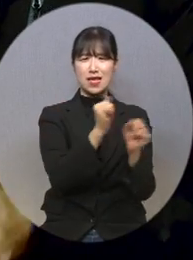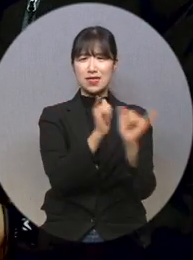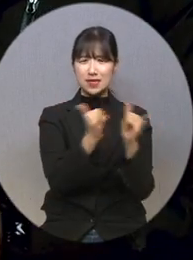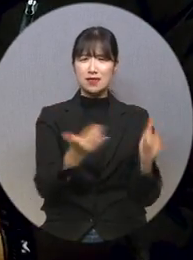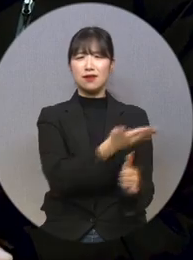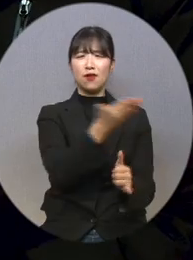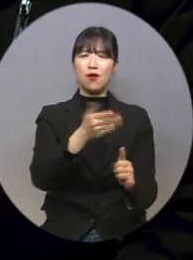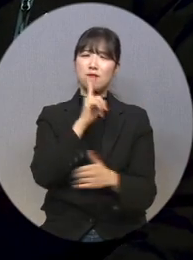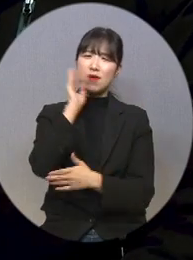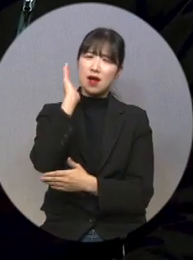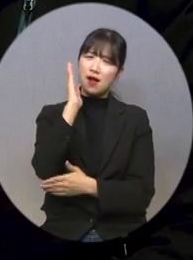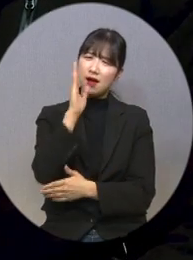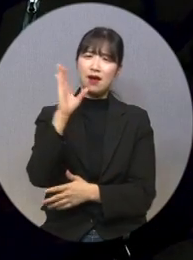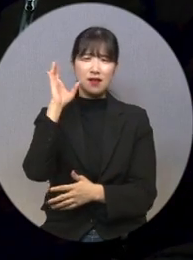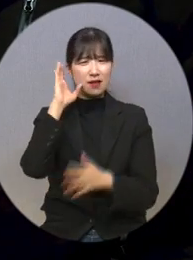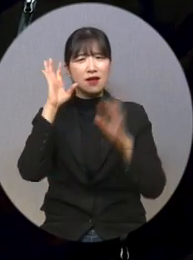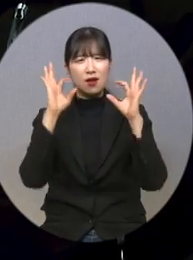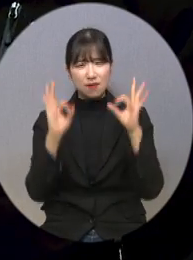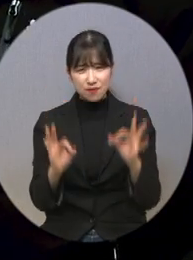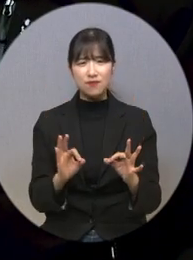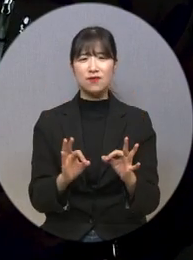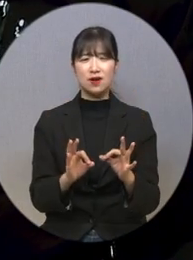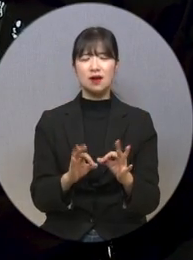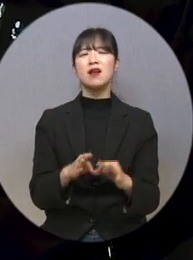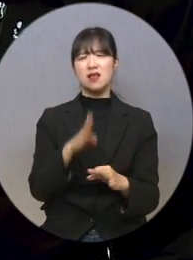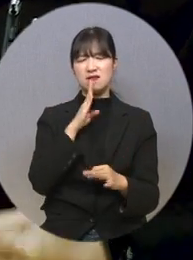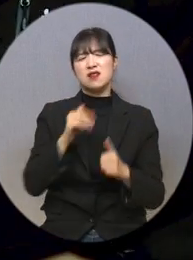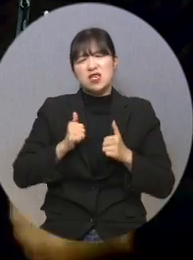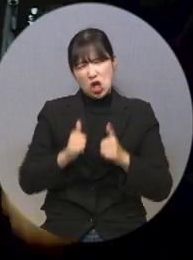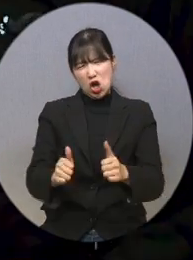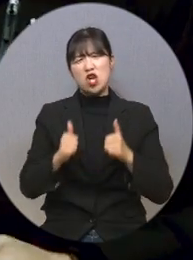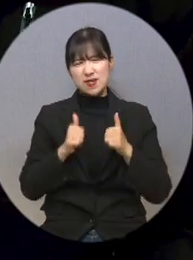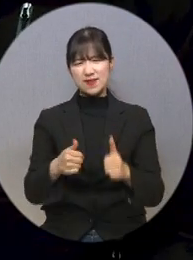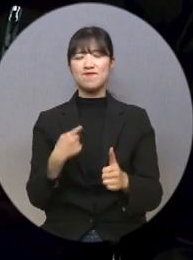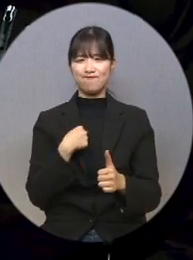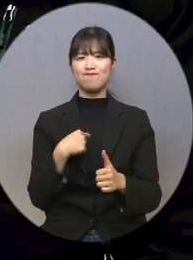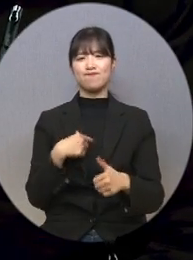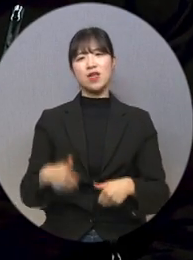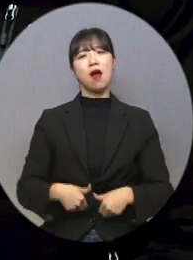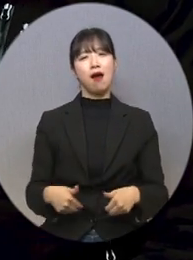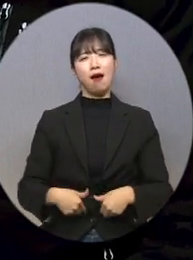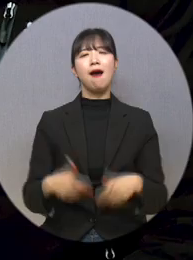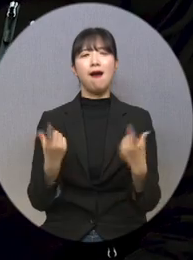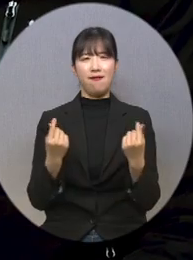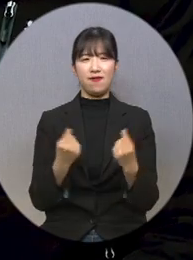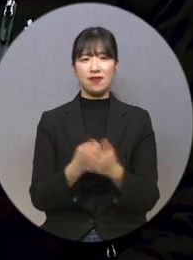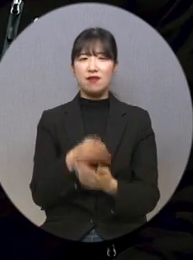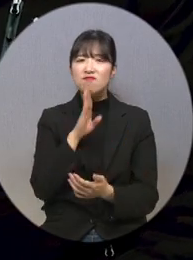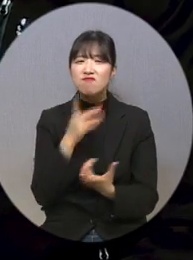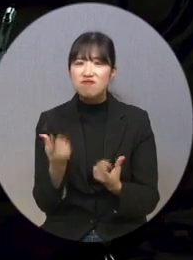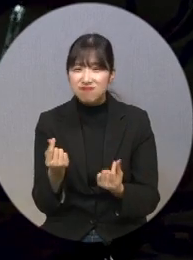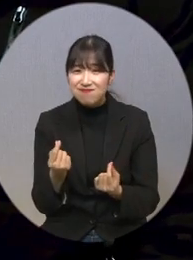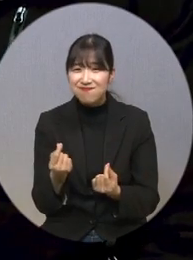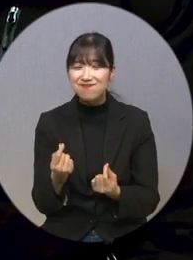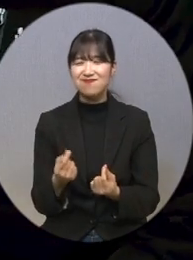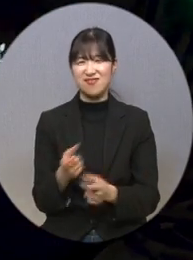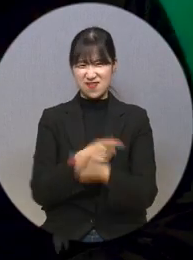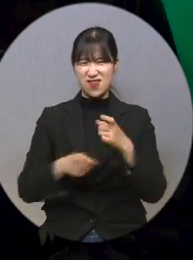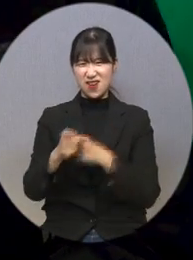생산자분들 말씀하신 거 듣고 발로 뛰어야 되겠다. 더 뛰어야 열심히. 되겠다. 예, 예. 농식품 유통과 더 뛰작뛰어. 예,